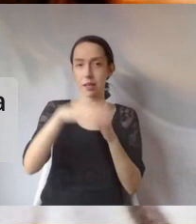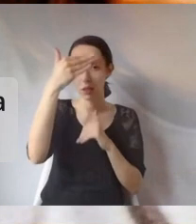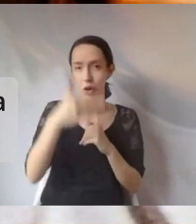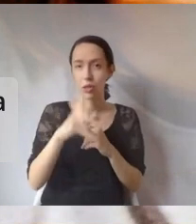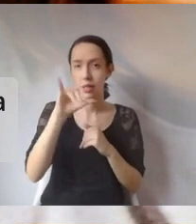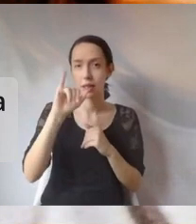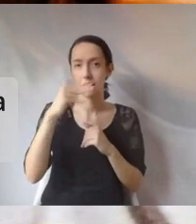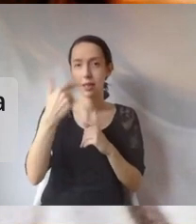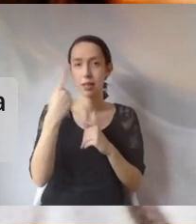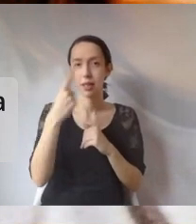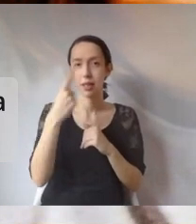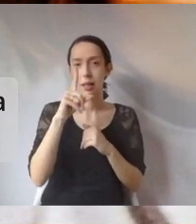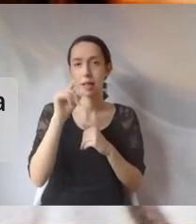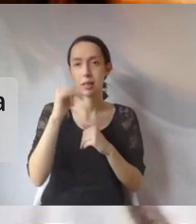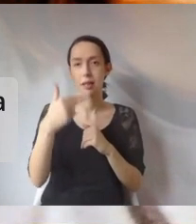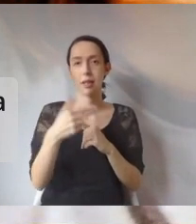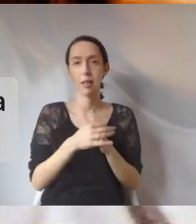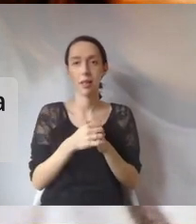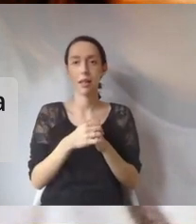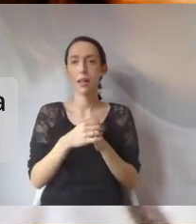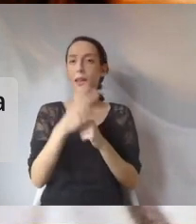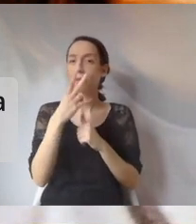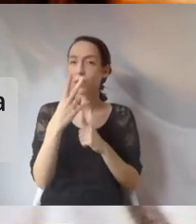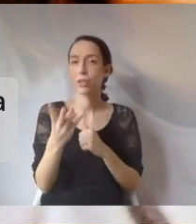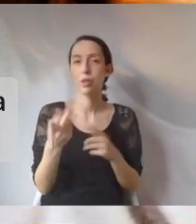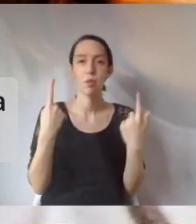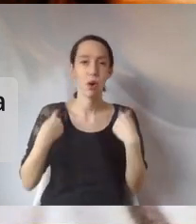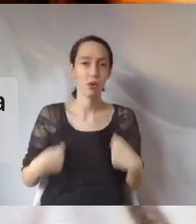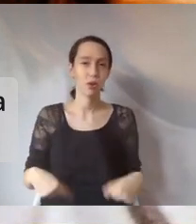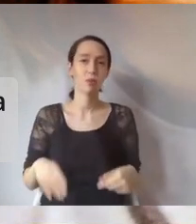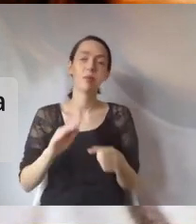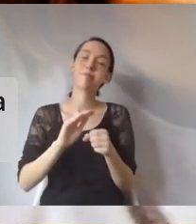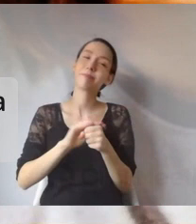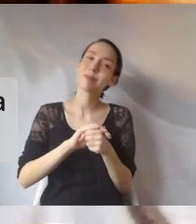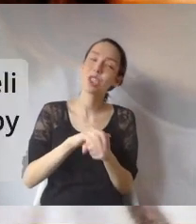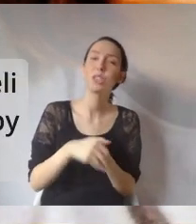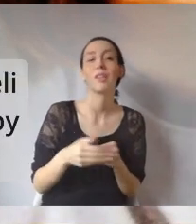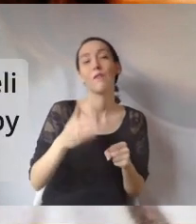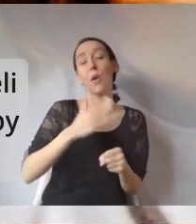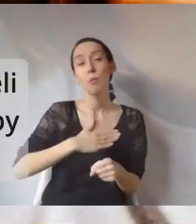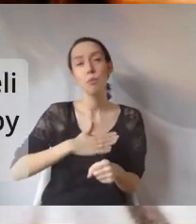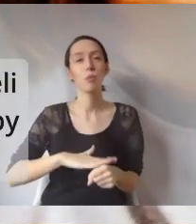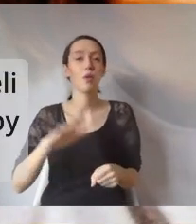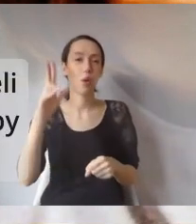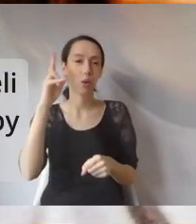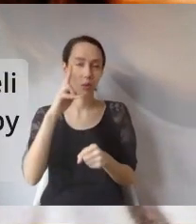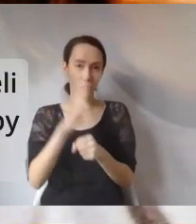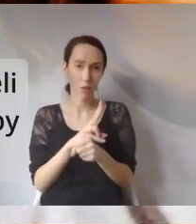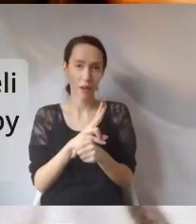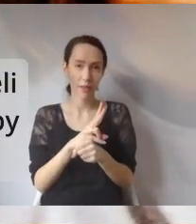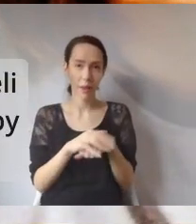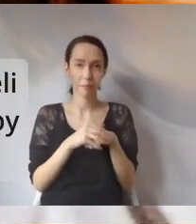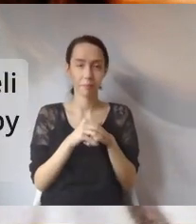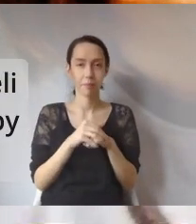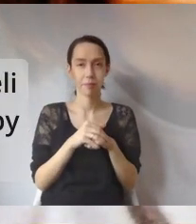osobę, która wydaje się być profesjonalna, miła i godna zaufania. Spotkałam się też w ogóle z takim